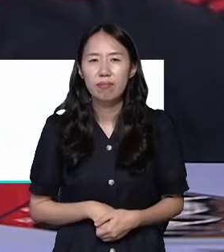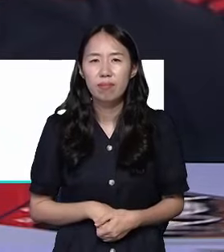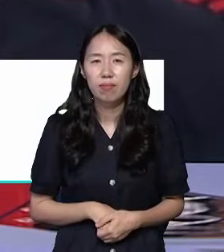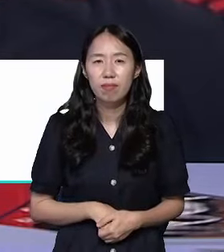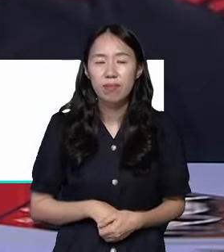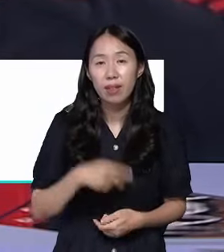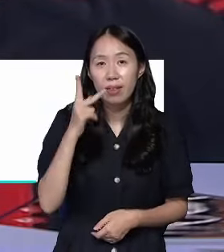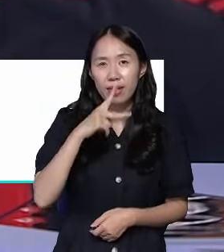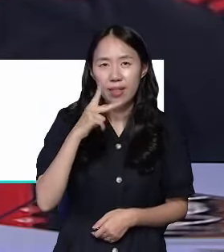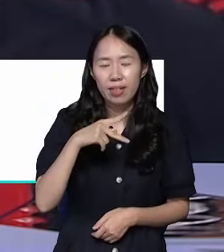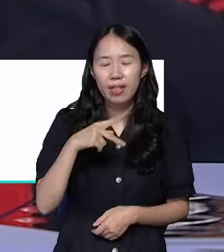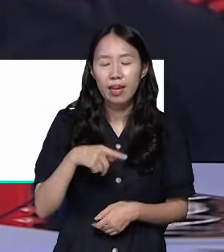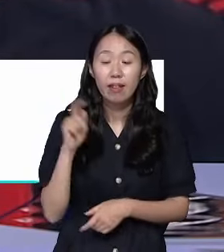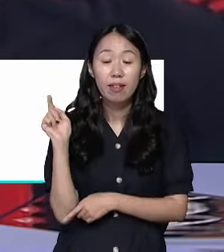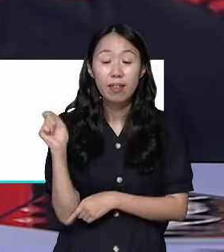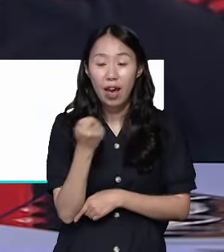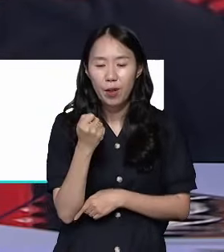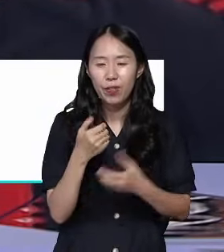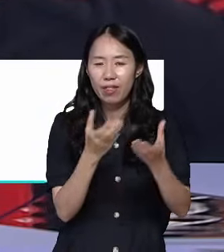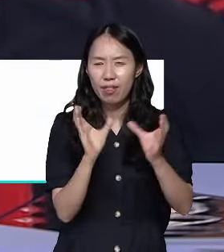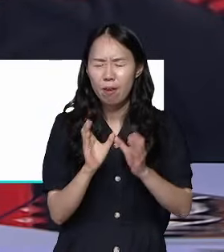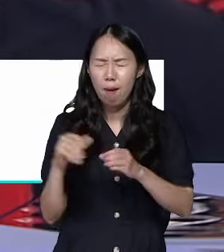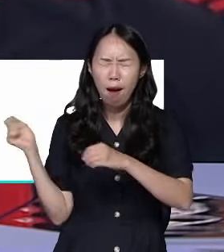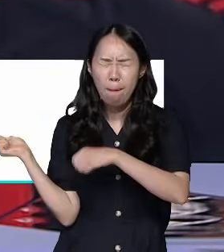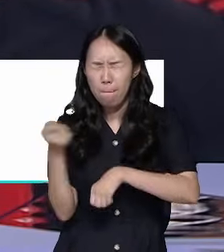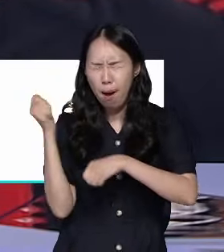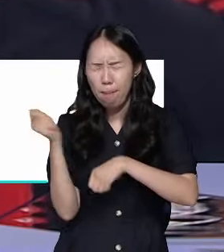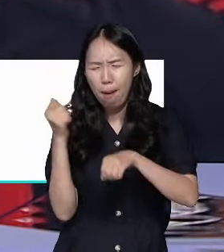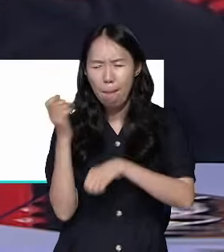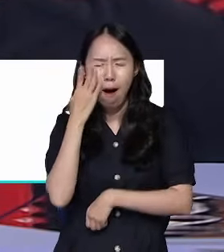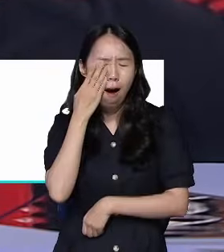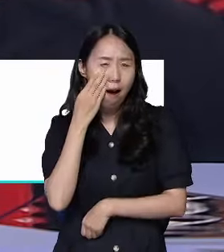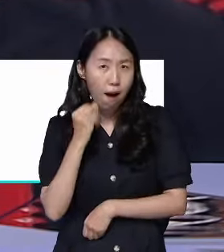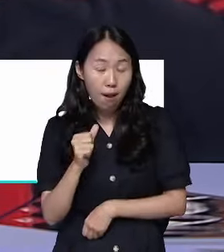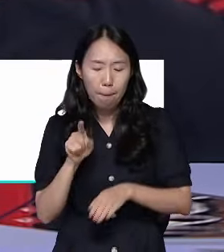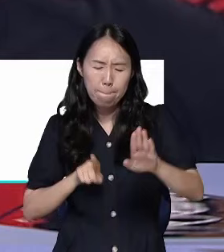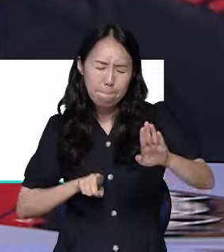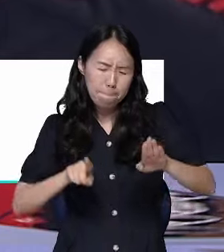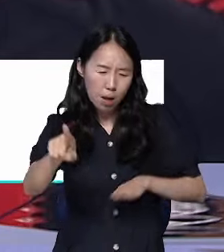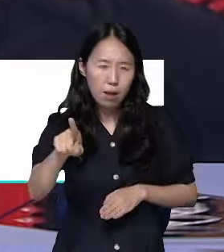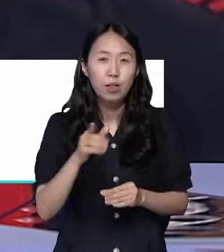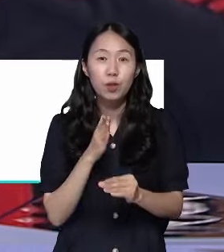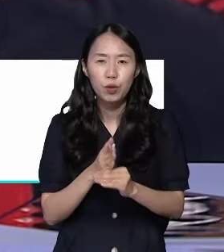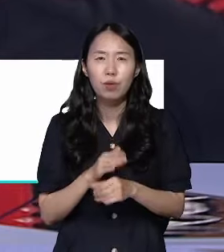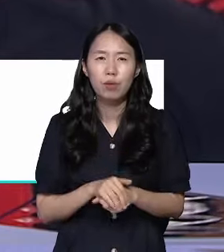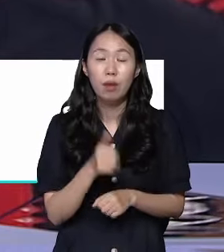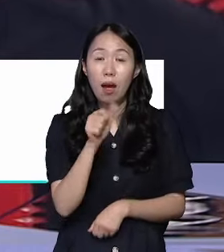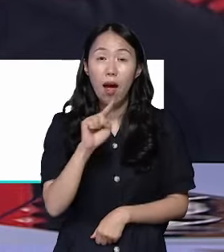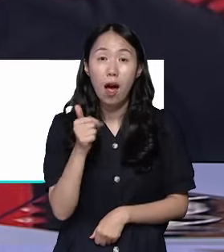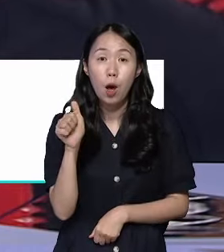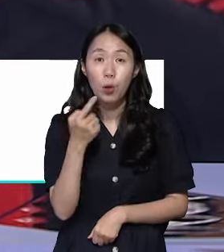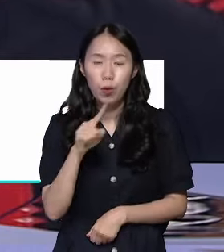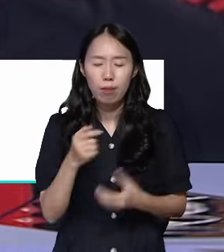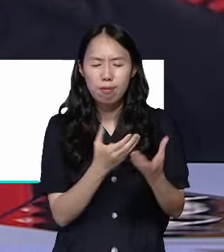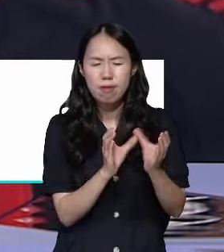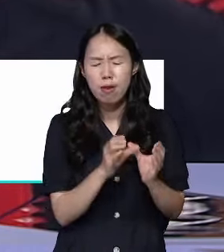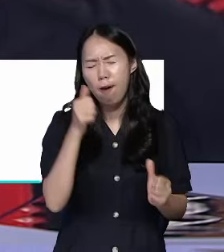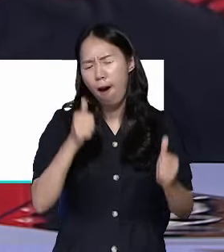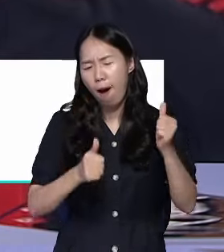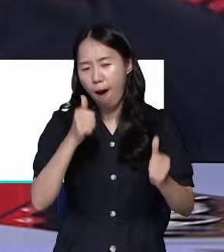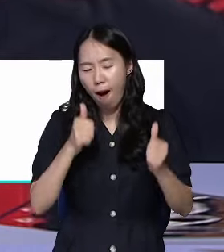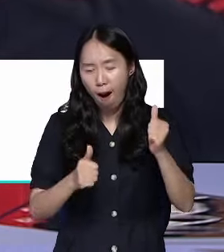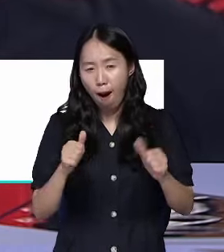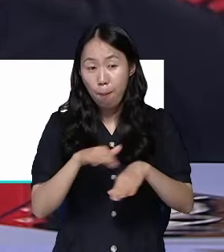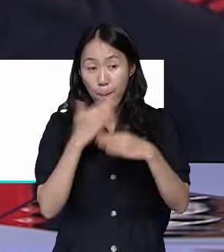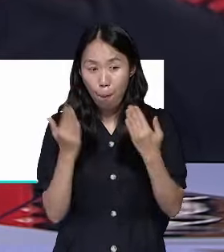선도 기아 타이거즈가 불타는 방망이를 앞세워 무서운 기세로 질주하고 있습니다. 하나와의 주말 3연전을 승리로